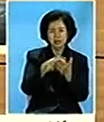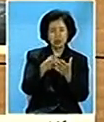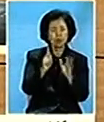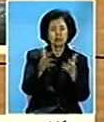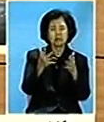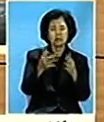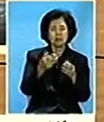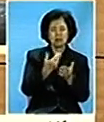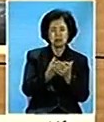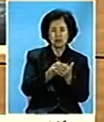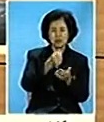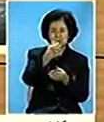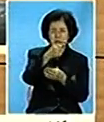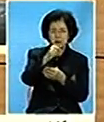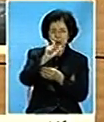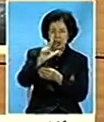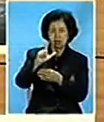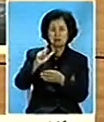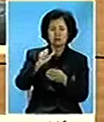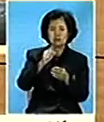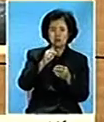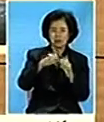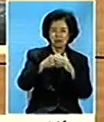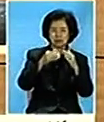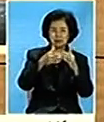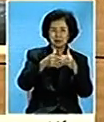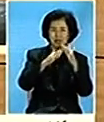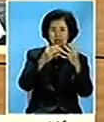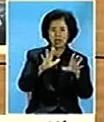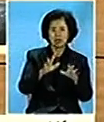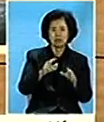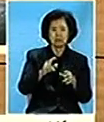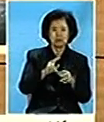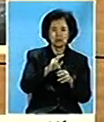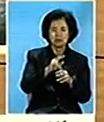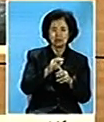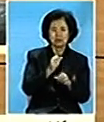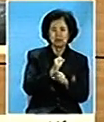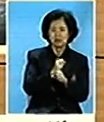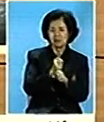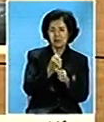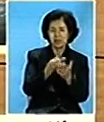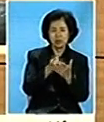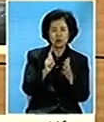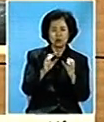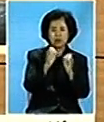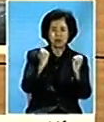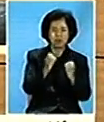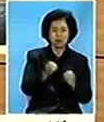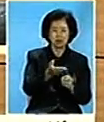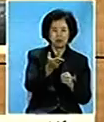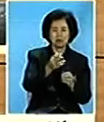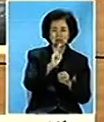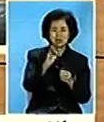งินหลายสิบล้านที่สร้างไว้ค่าใช้จ่ายในการดูแลรักษาผมสอบถามไปที่จังหวัดที่อบจ.ชุมพรบอกว่าเดือนละ